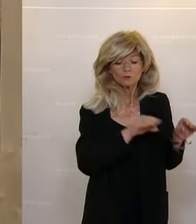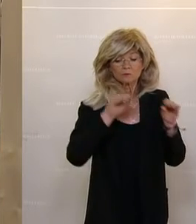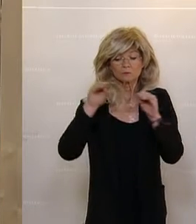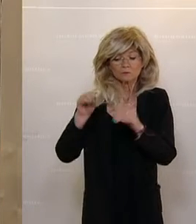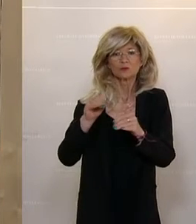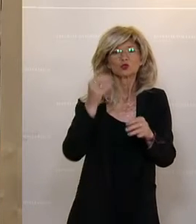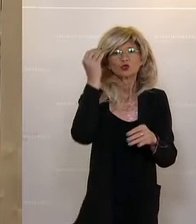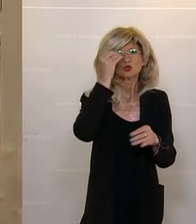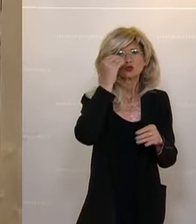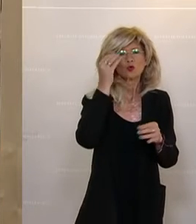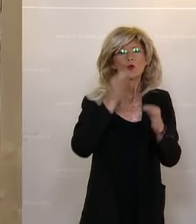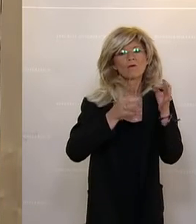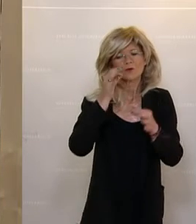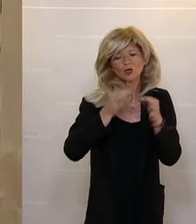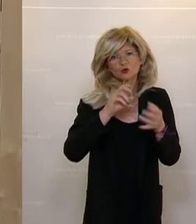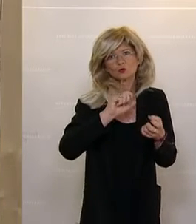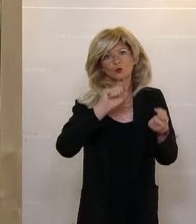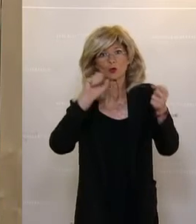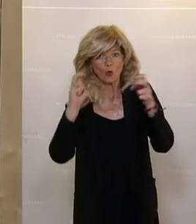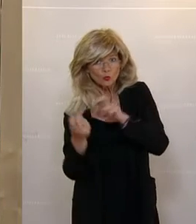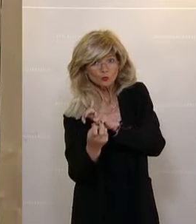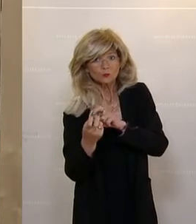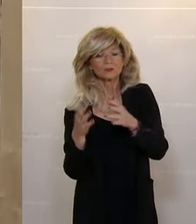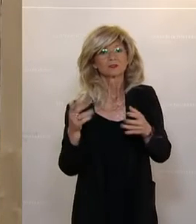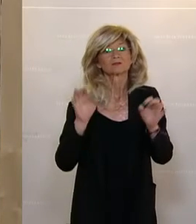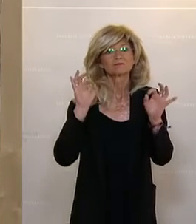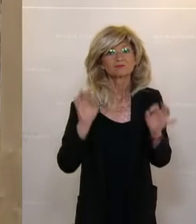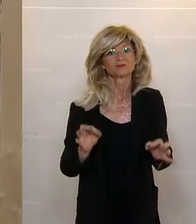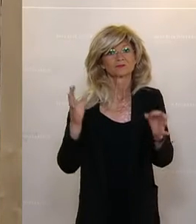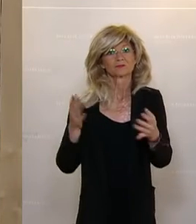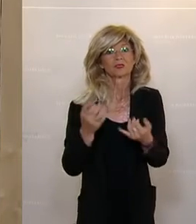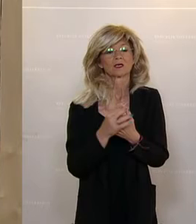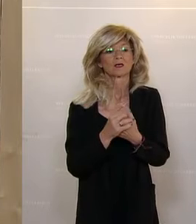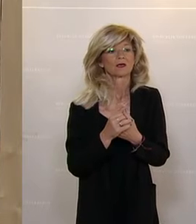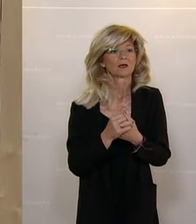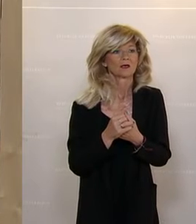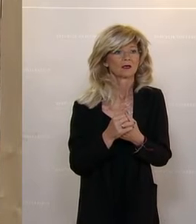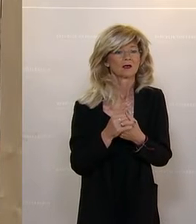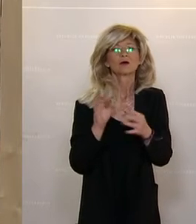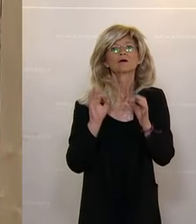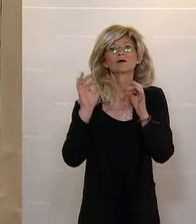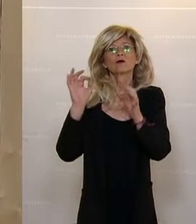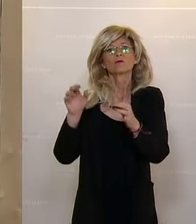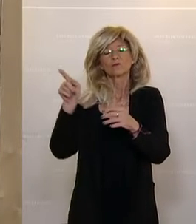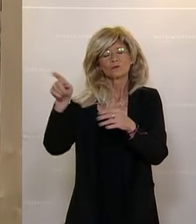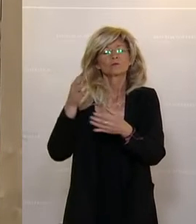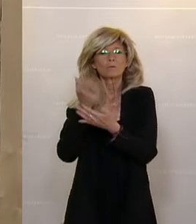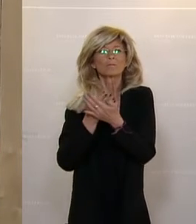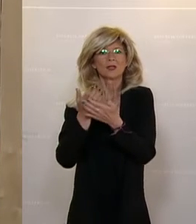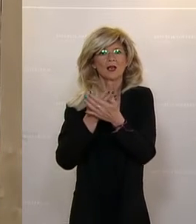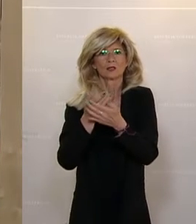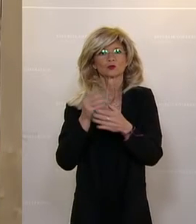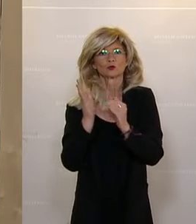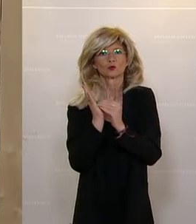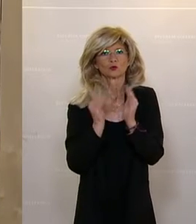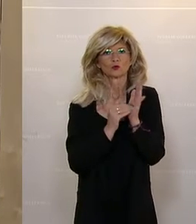Das macht Sinn, das begrüßen wir auch, weil das natürlich auch ein Innovationsschub für das Bestehende im Bildungssystem ist. Auch die